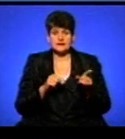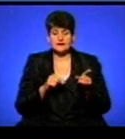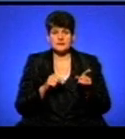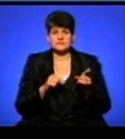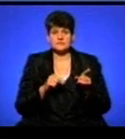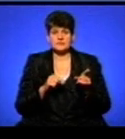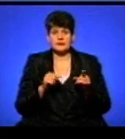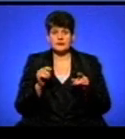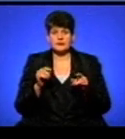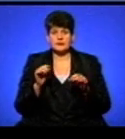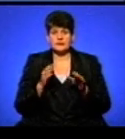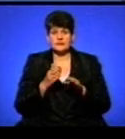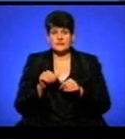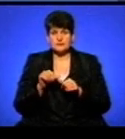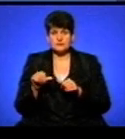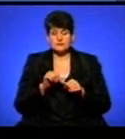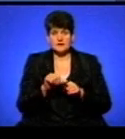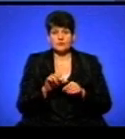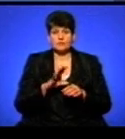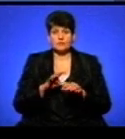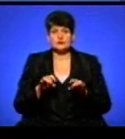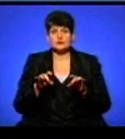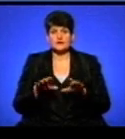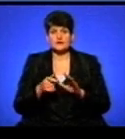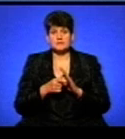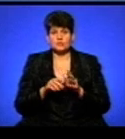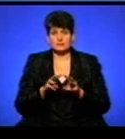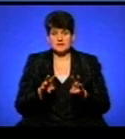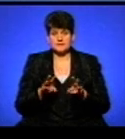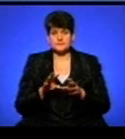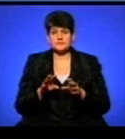така градація відбулася в постанові Кабінету міністрів. Разом з тим,